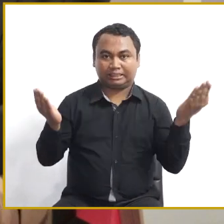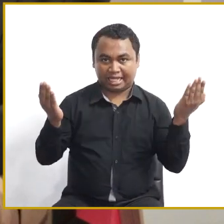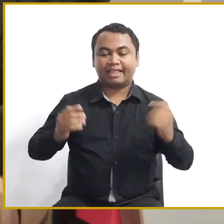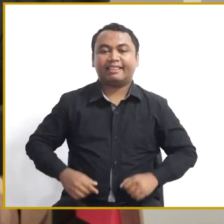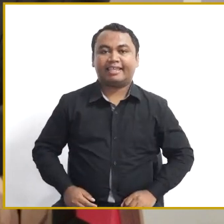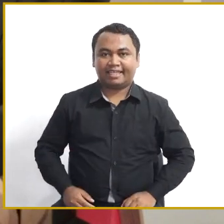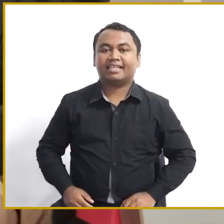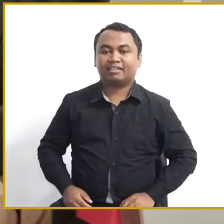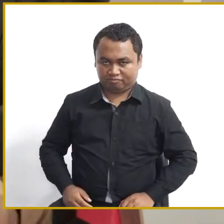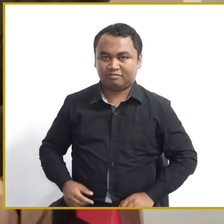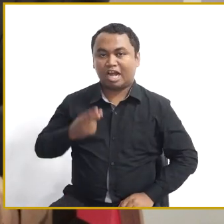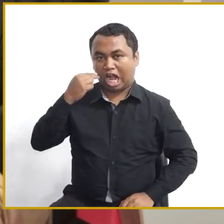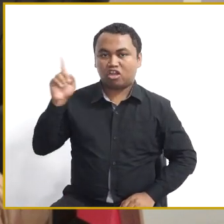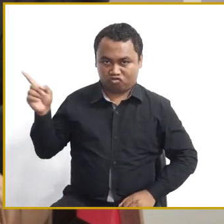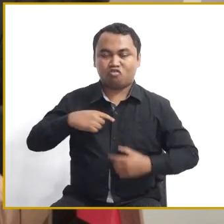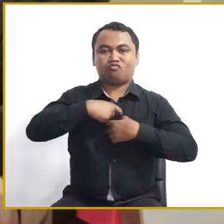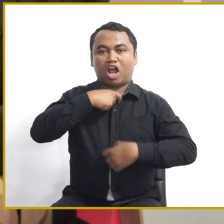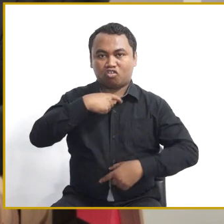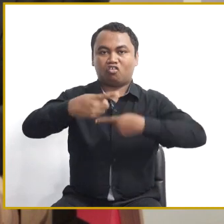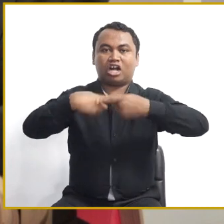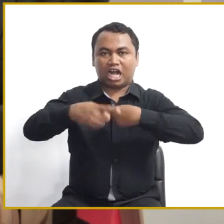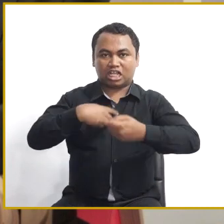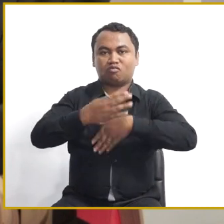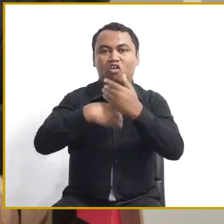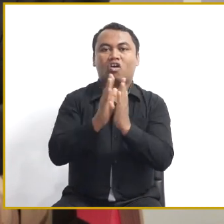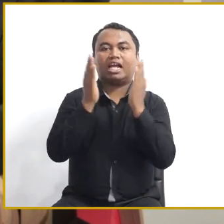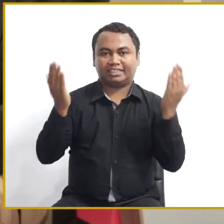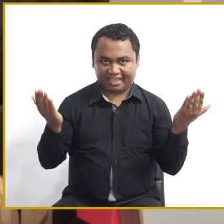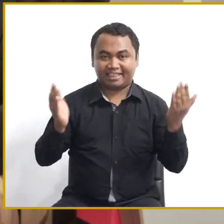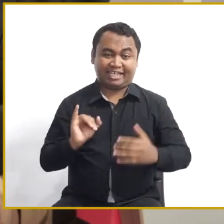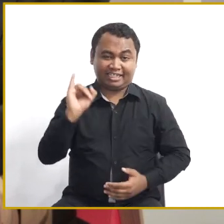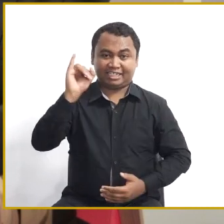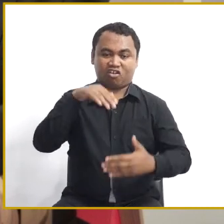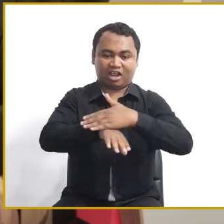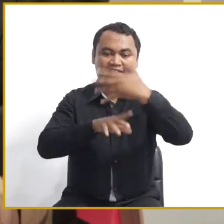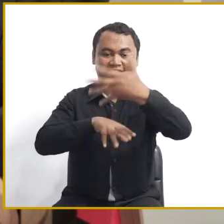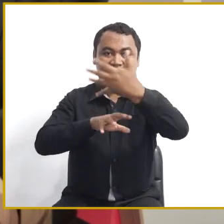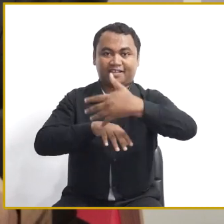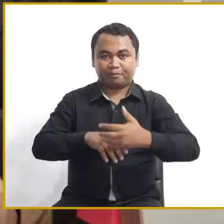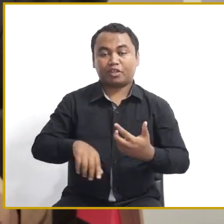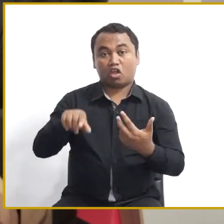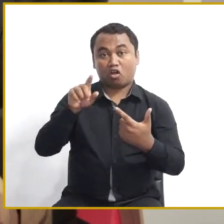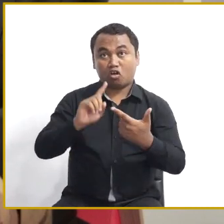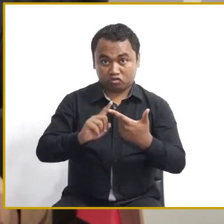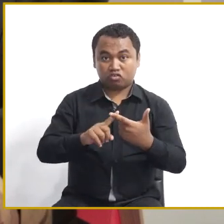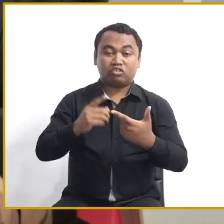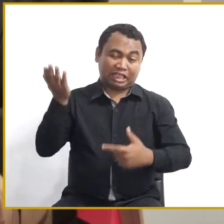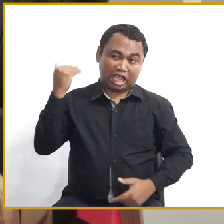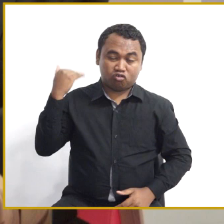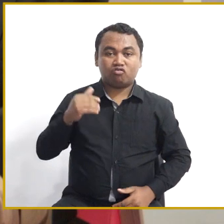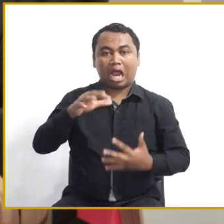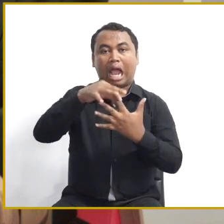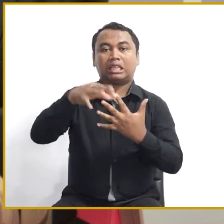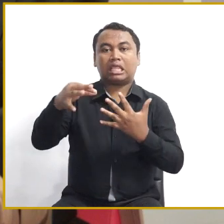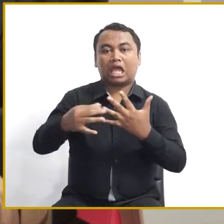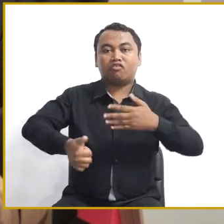boaty mahakasika n'izay asa fanaovan-gazety izay indrindra en ligne moa izany. Teo ihany koa ny filatsahanao kandidata any amin'ny taona 2020 sy